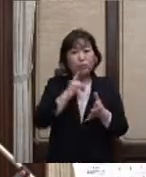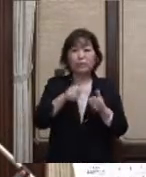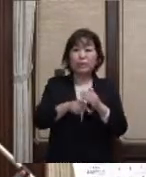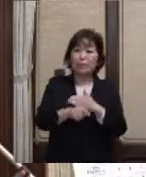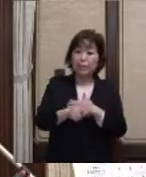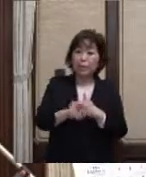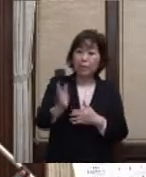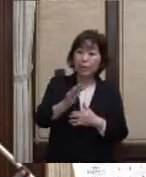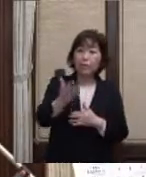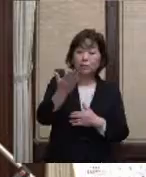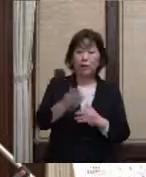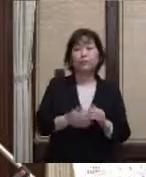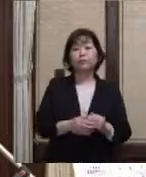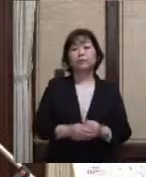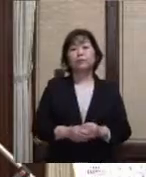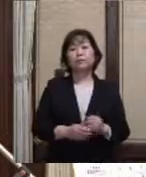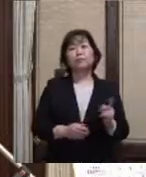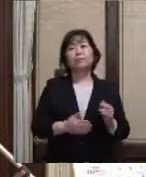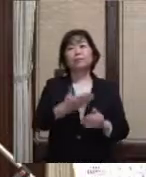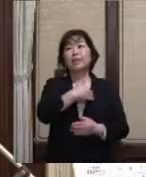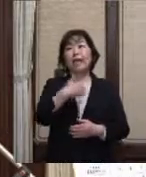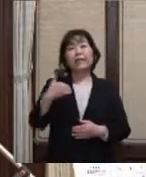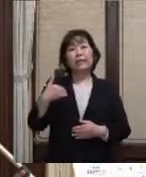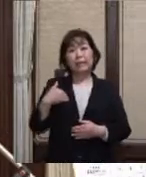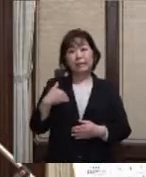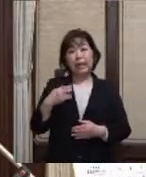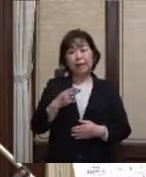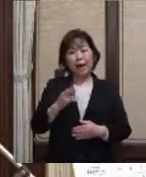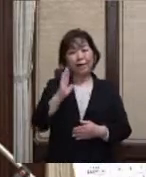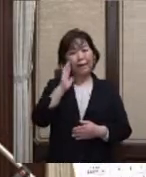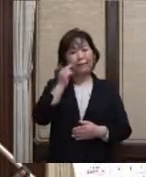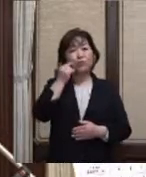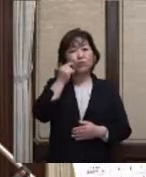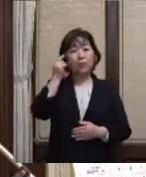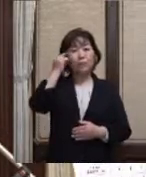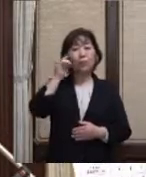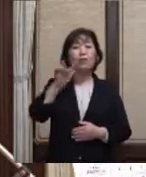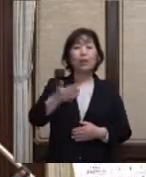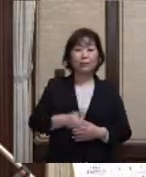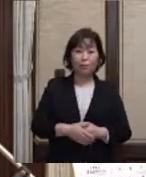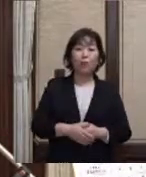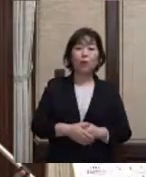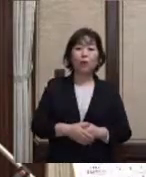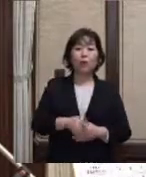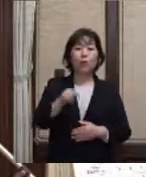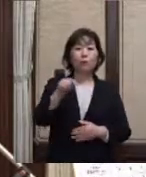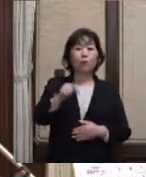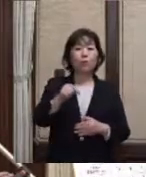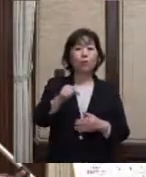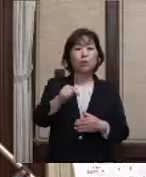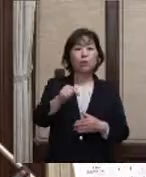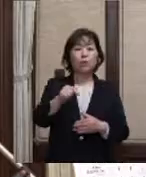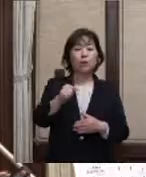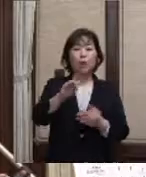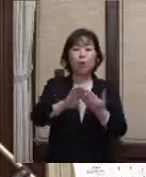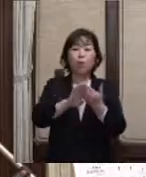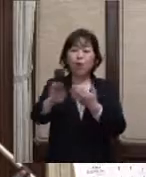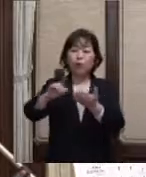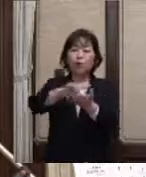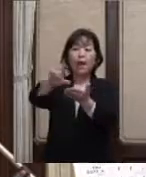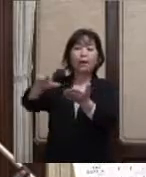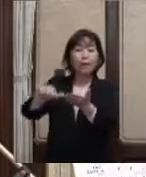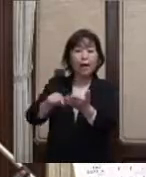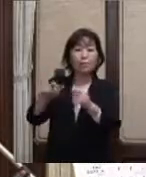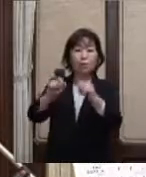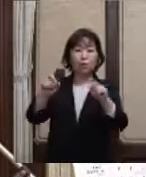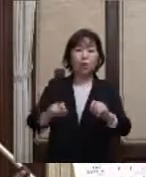ですか。 まあ、できれば、まあ、ここはなかなか難しいと思うんですけど、ここは非常に、他にのエリアの問題も